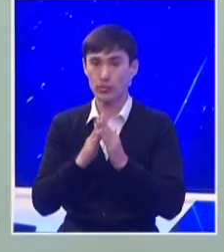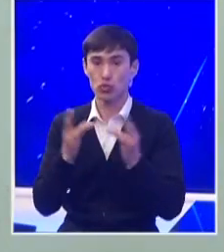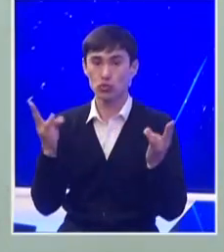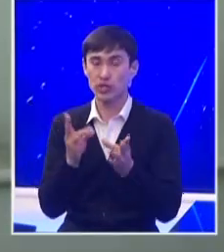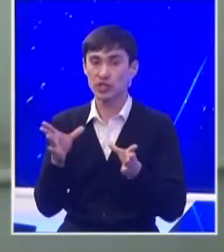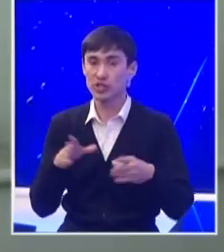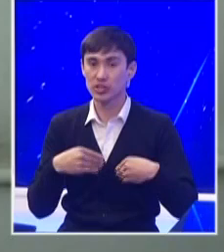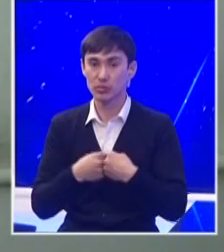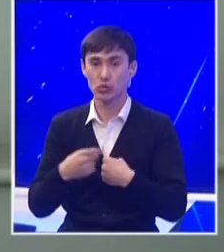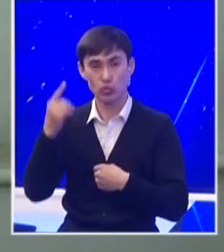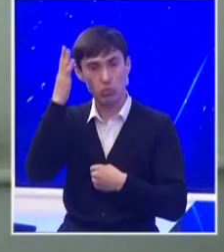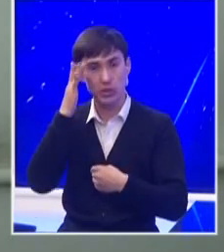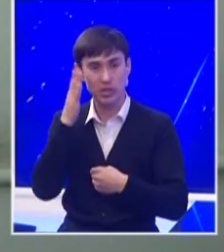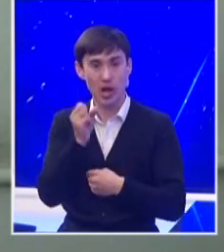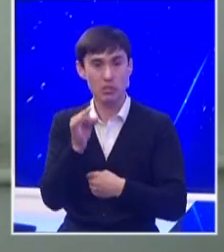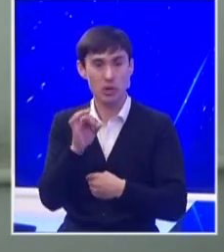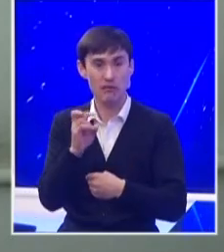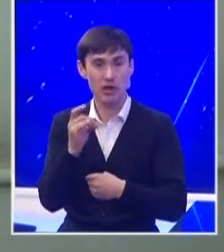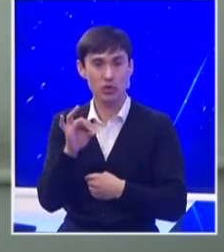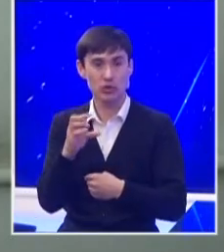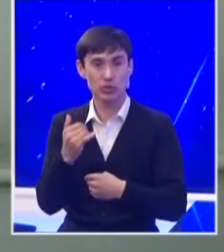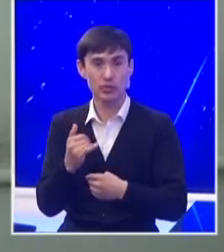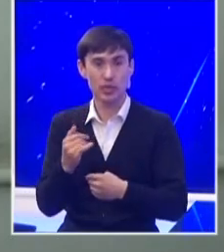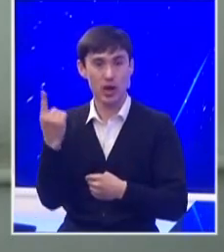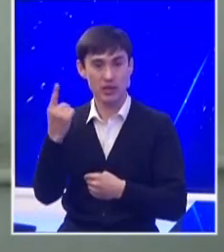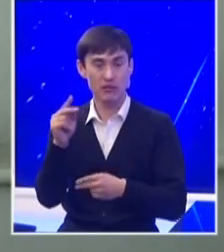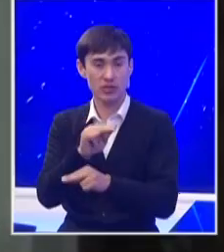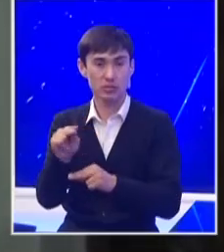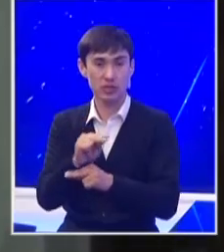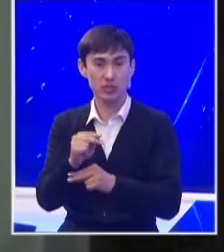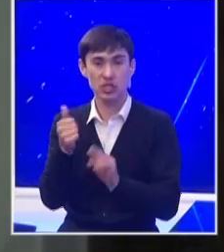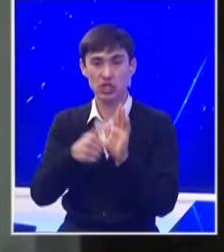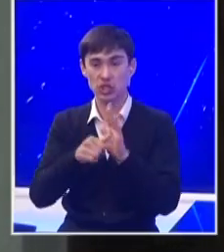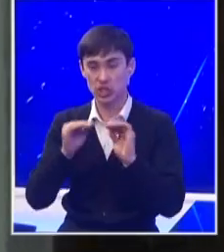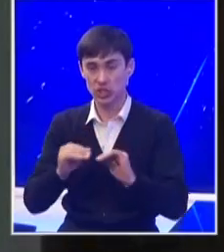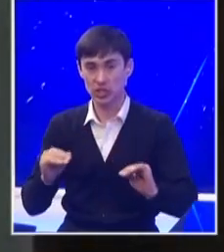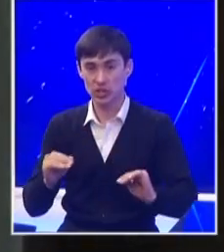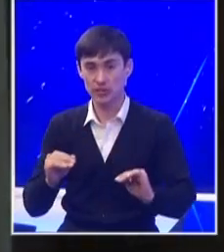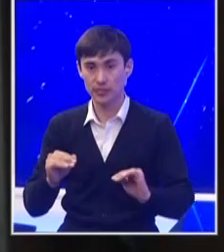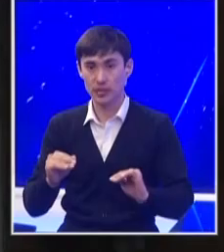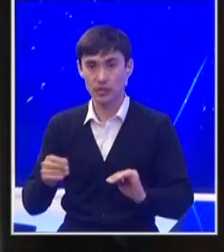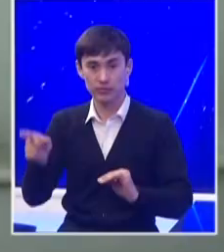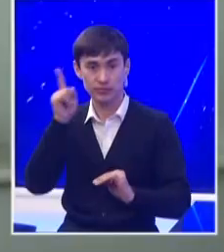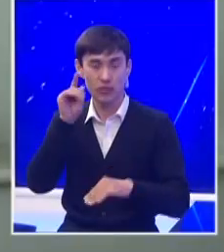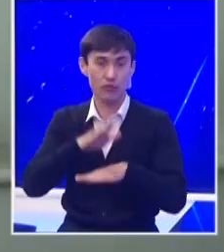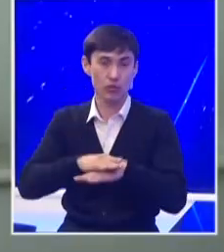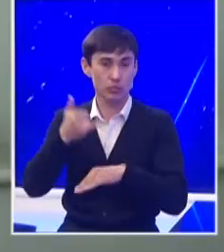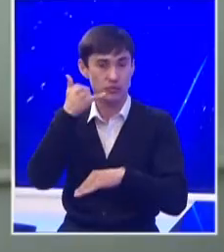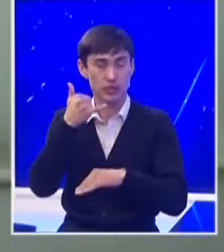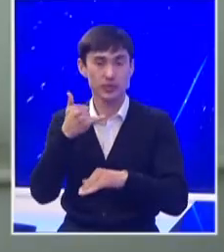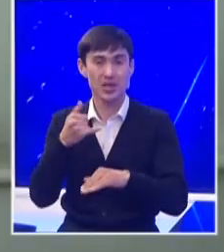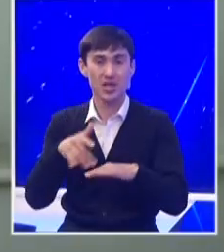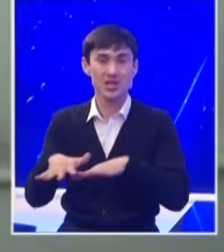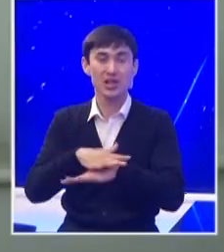нуждающейся семьи. Тут мысль Айтбаеву Айдосу. Он один воспитывает 6 детей. Вот так вот вышел на меня фонд